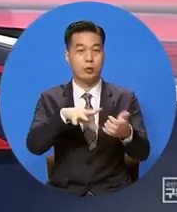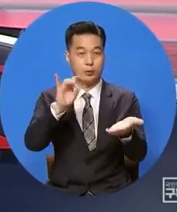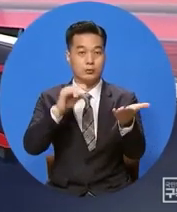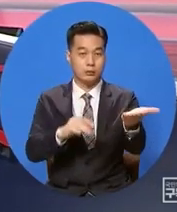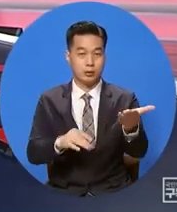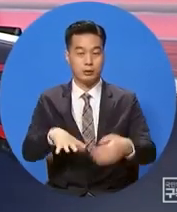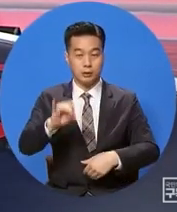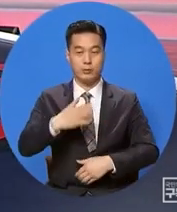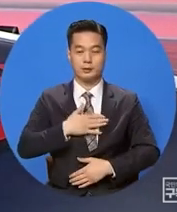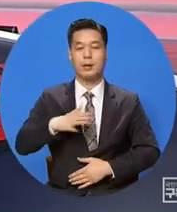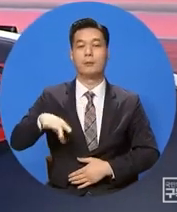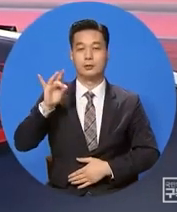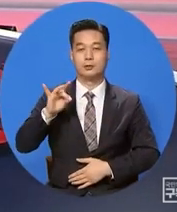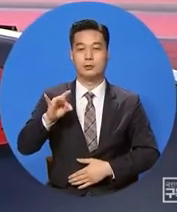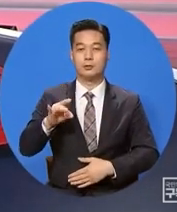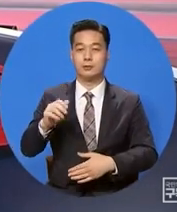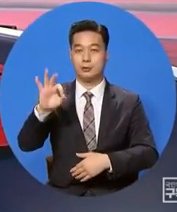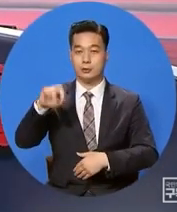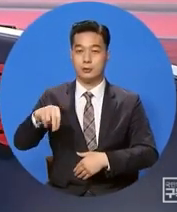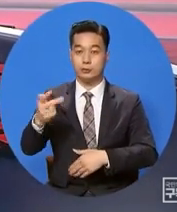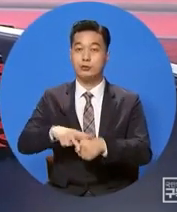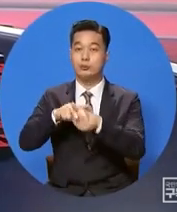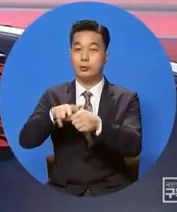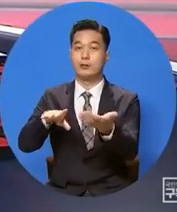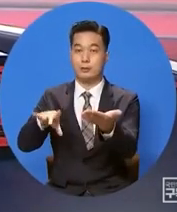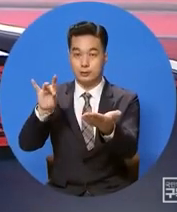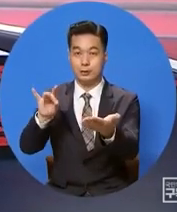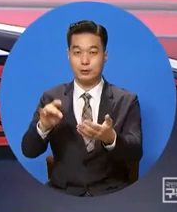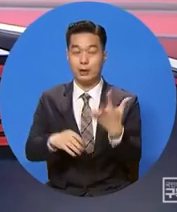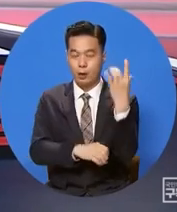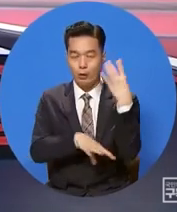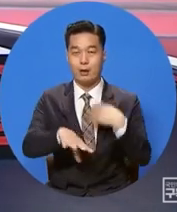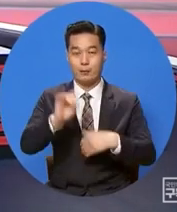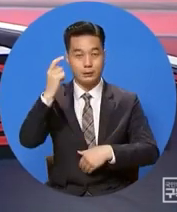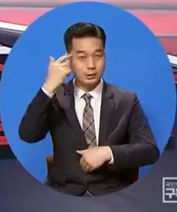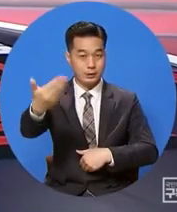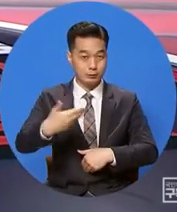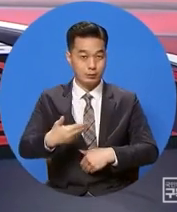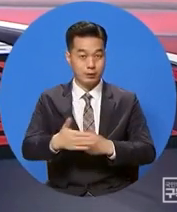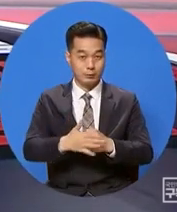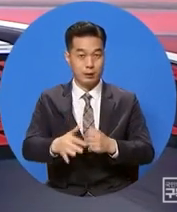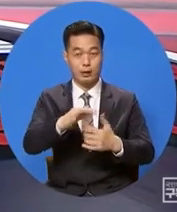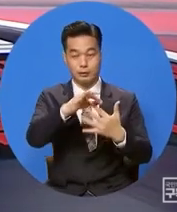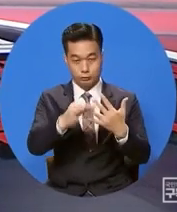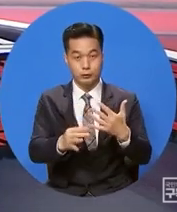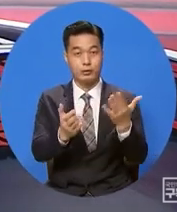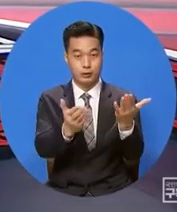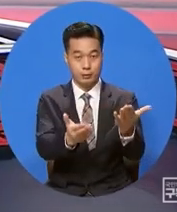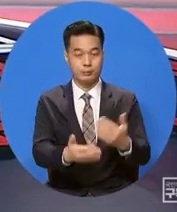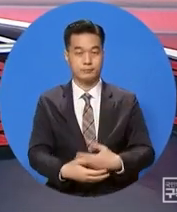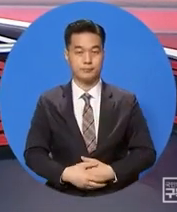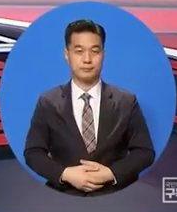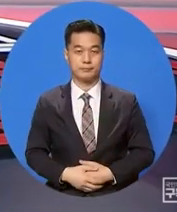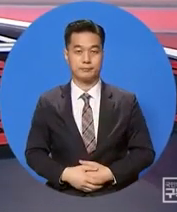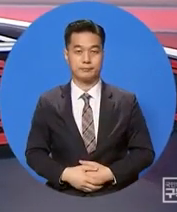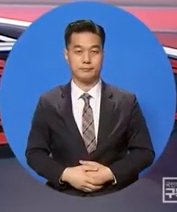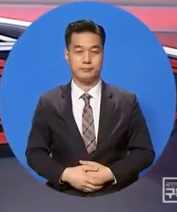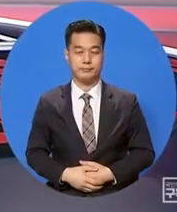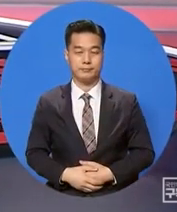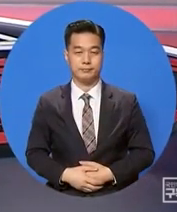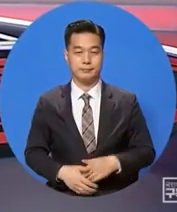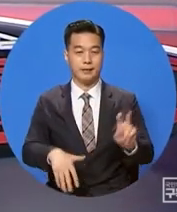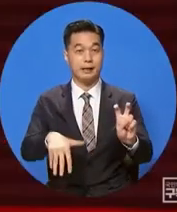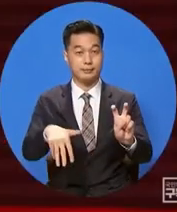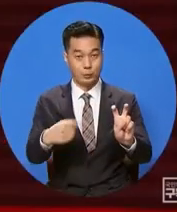저부터 처음에 먼저 하시겠습니까? 예. 윤 후보님 어떻게 하시겠습니까? 아니 원래 먼저 질문을 하셨습니까? 원래 순서는 홍준표 후보님부터 네. 하는 겁니다. 예, 예. 네, 홍준표 후보님